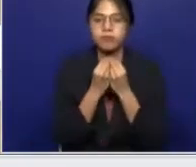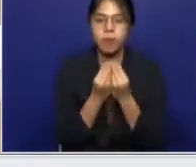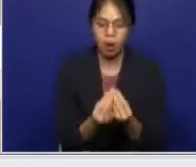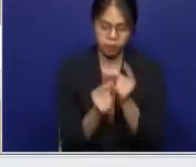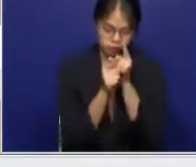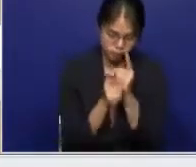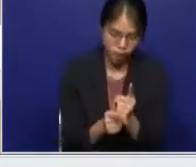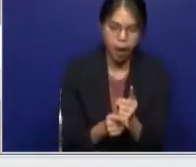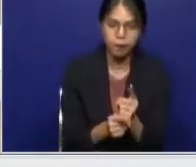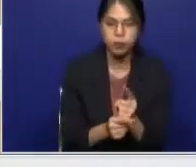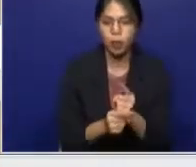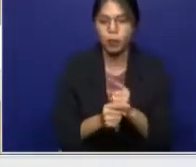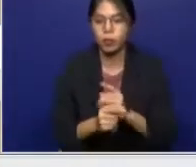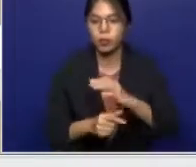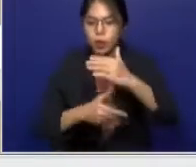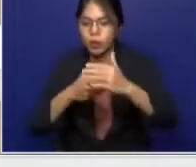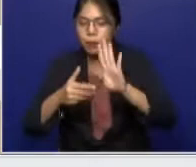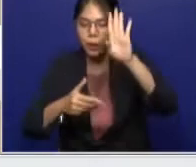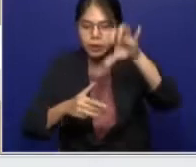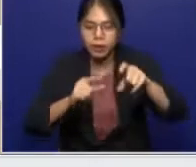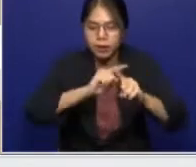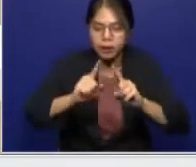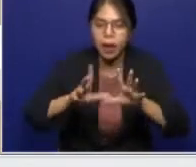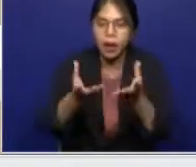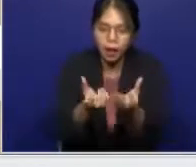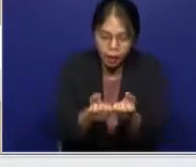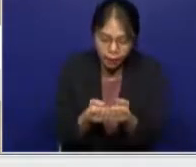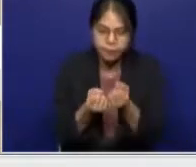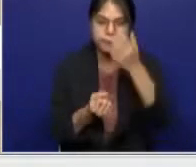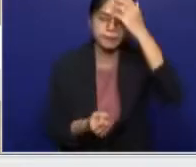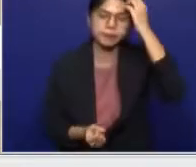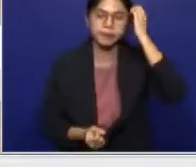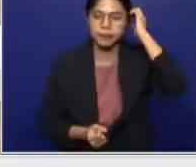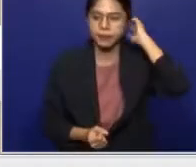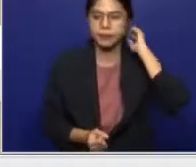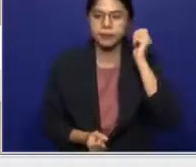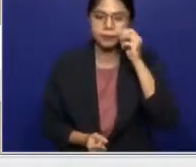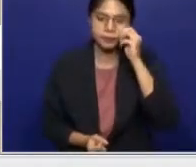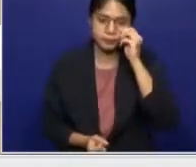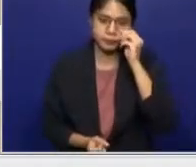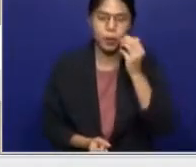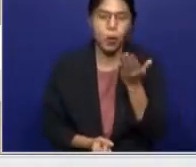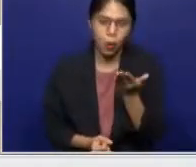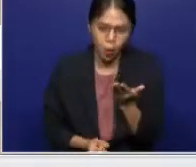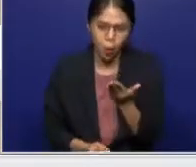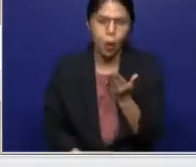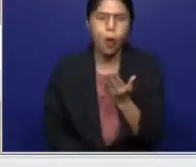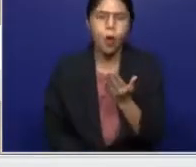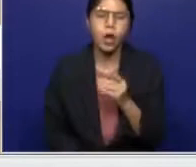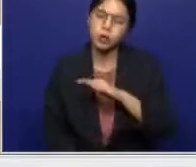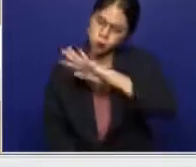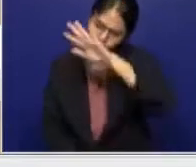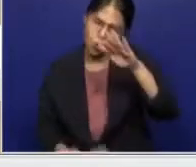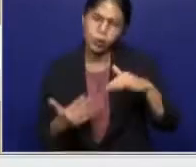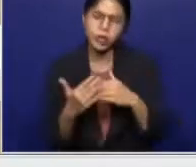าดแรงงานท่านประธานที่เคารพครับผมขอให้พวกเราถามใจตัวเราเองว่าเ